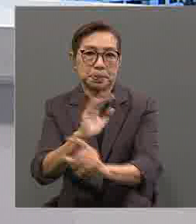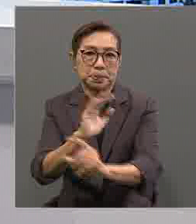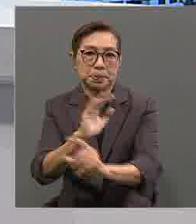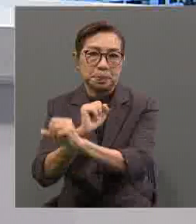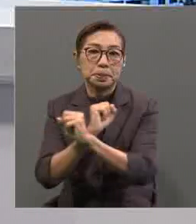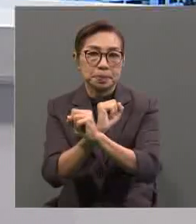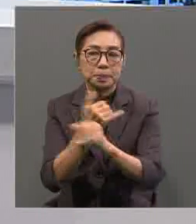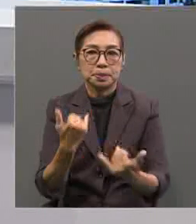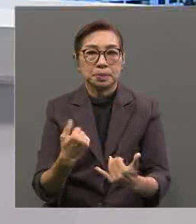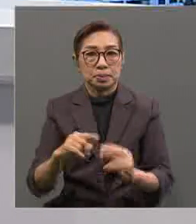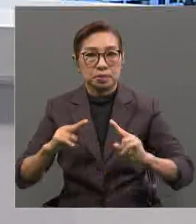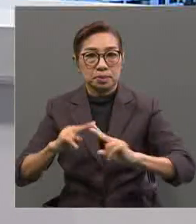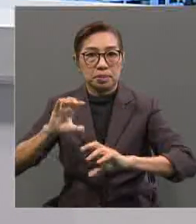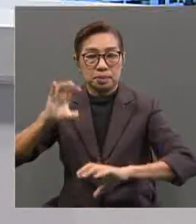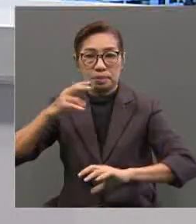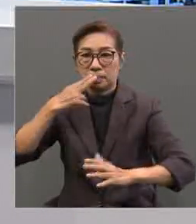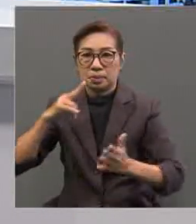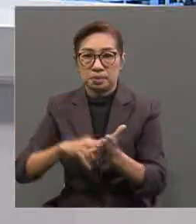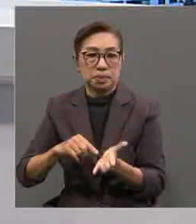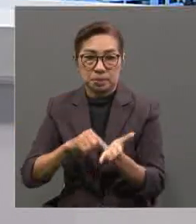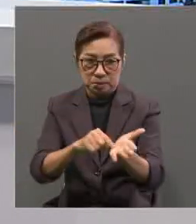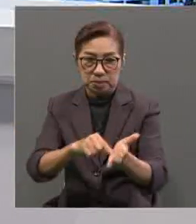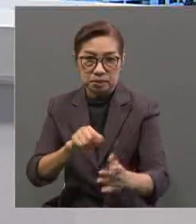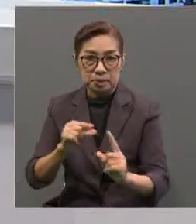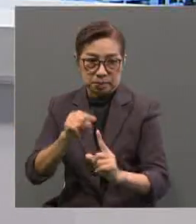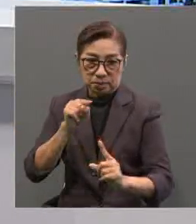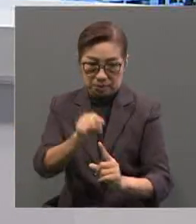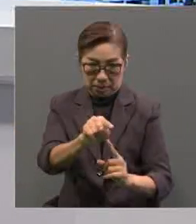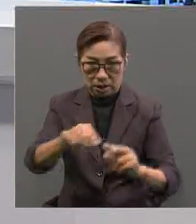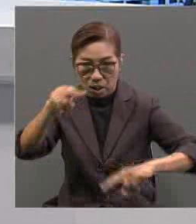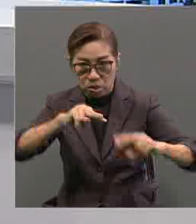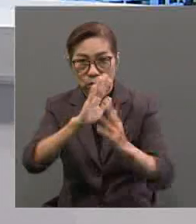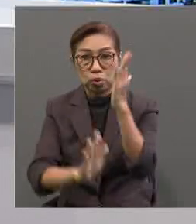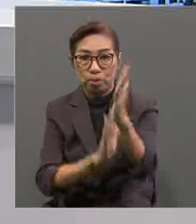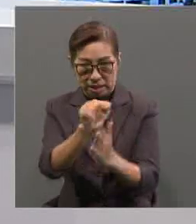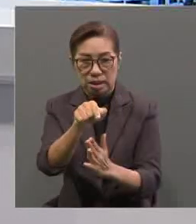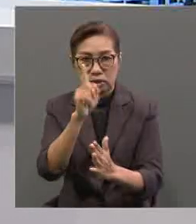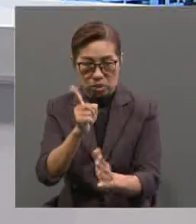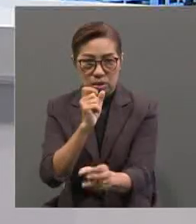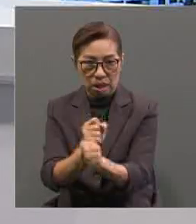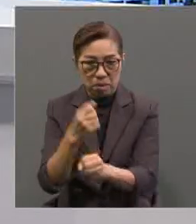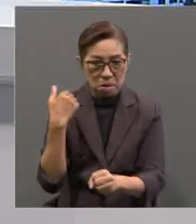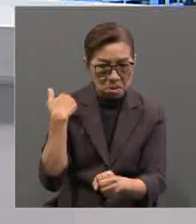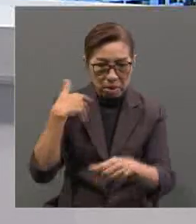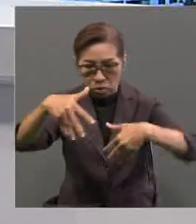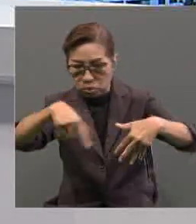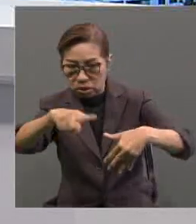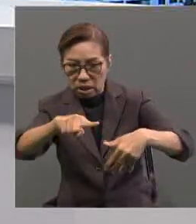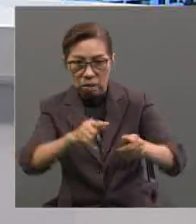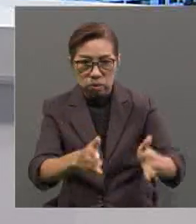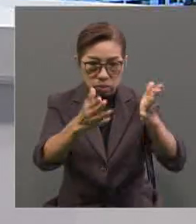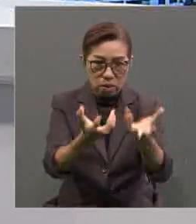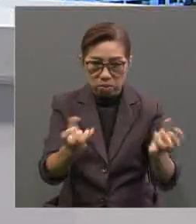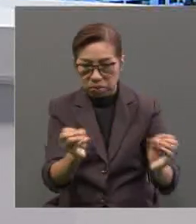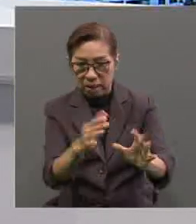ก็เรียกว่าคำสั่งหนังสือของโครงการปกครองกระทรวงมหาดไทยออกมาให้สำรวจทั่วประเทศเลยนะครับว่ามีพื้นที่ไหนที่มีการ